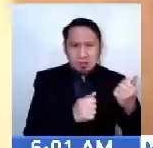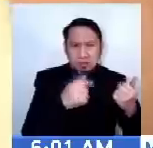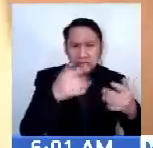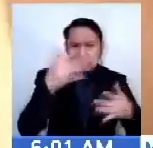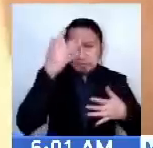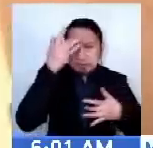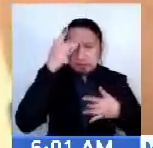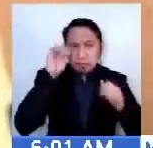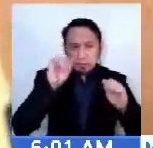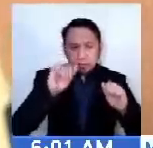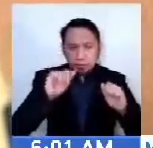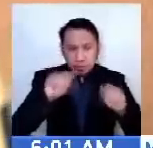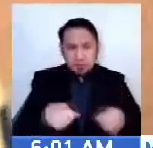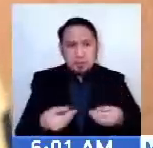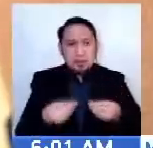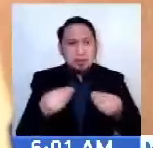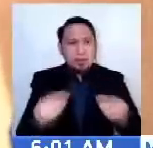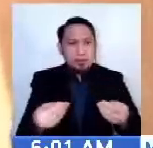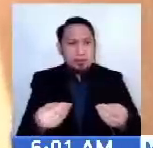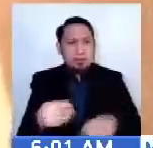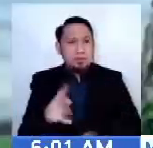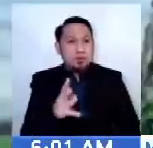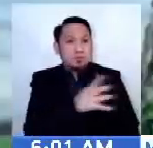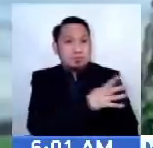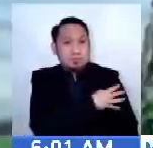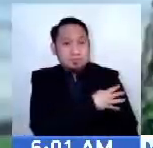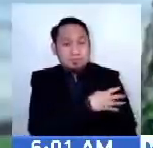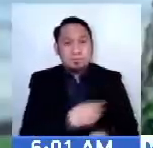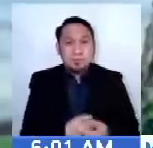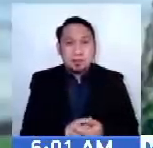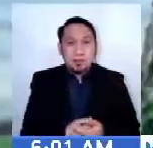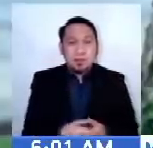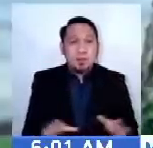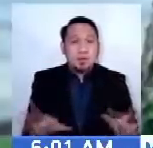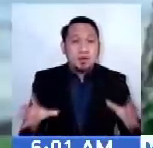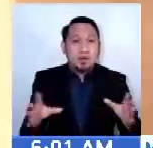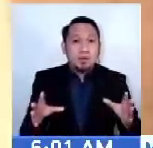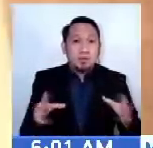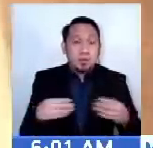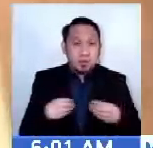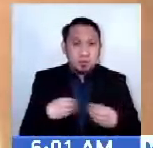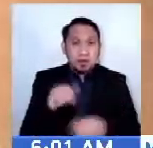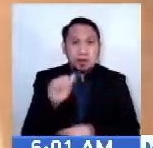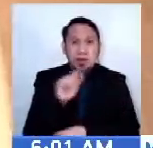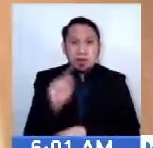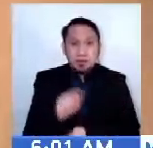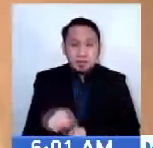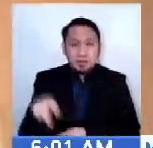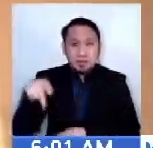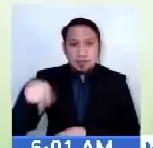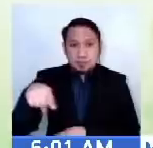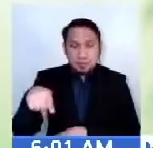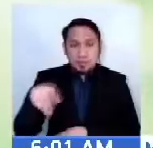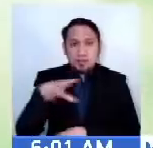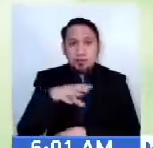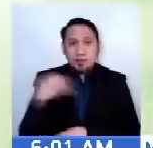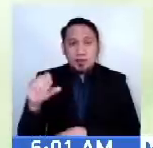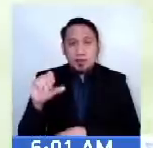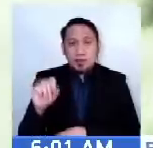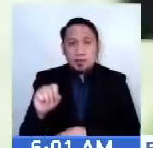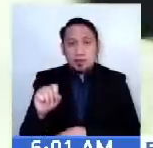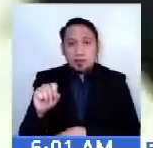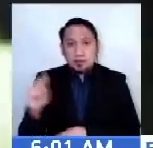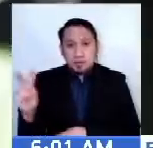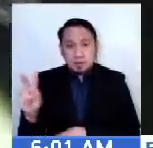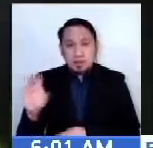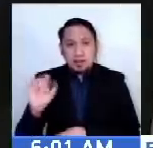shot. Ang maaaring matanggap na bakuna ay AstraZeneca, Moderna, Pfizer, Sinovac at Sinopharm. Pero